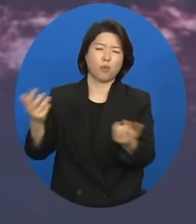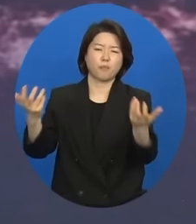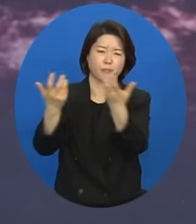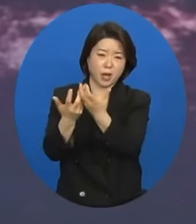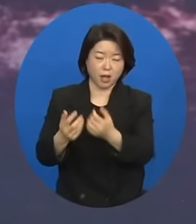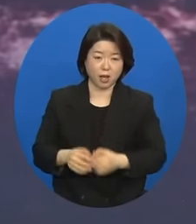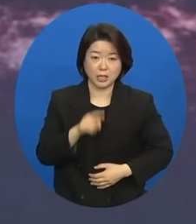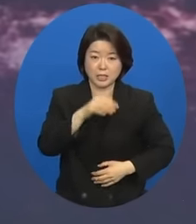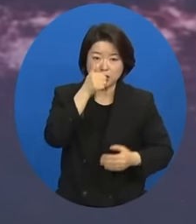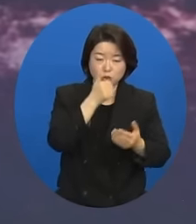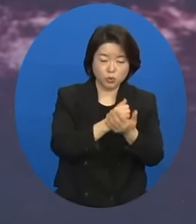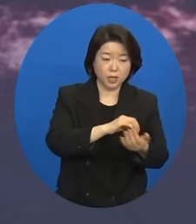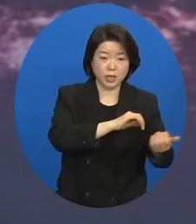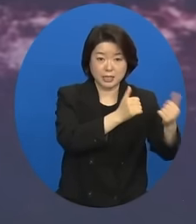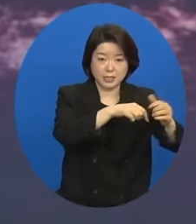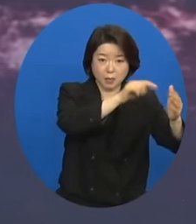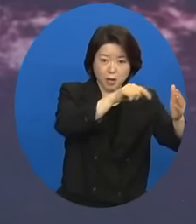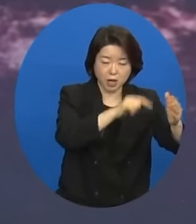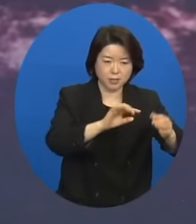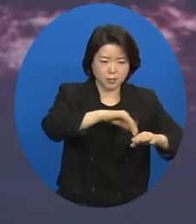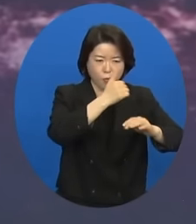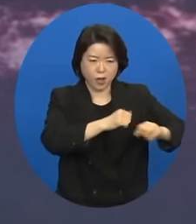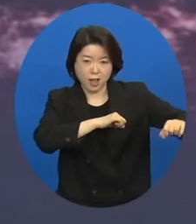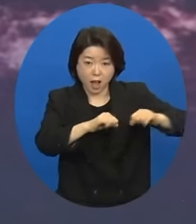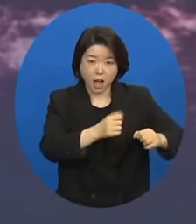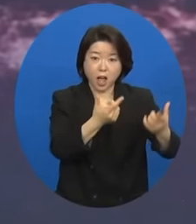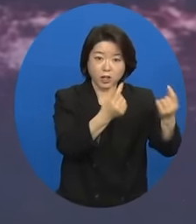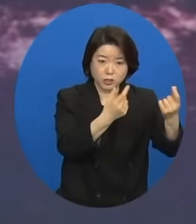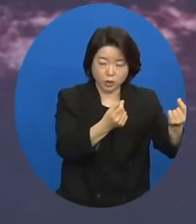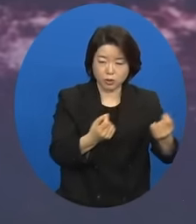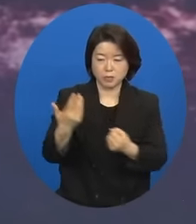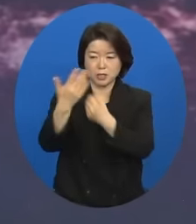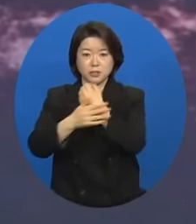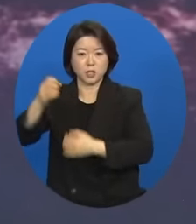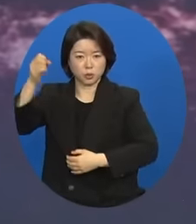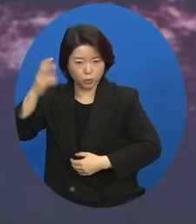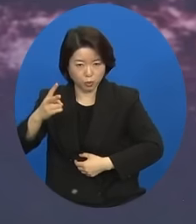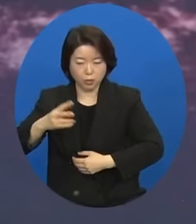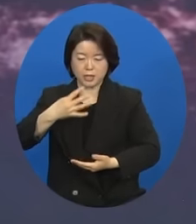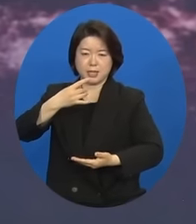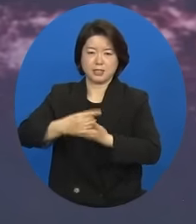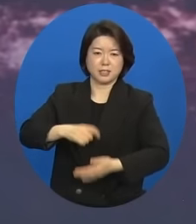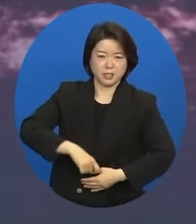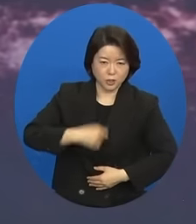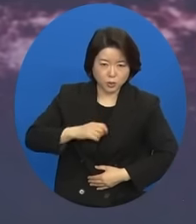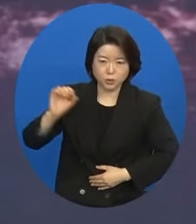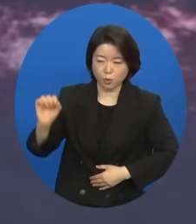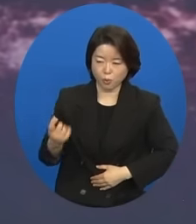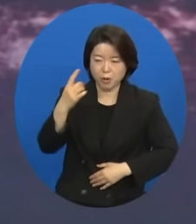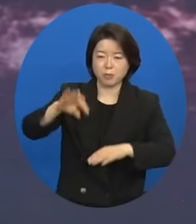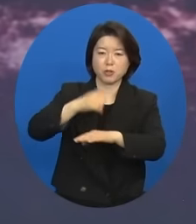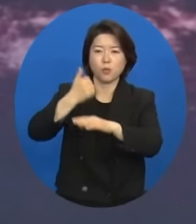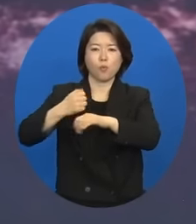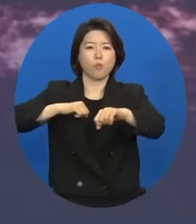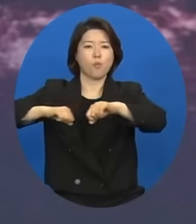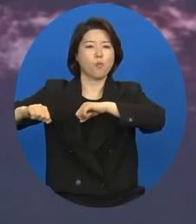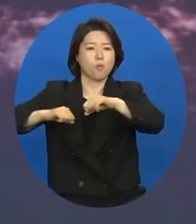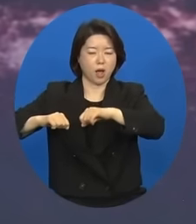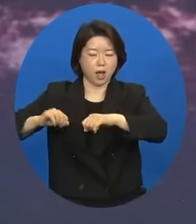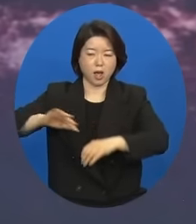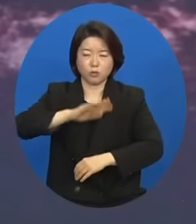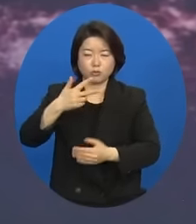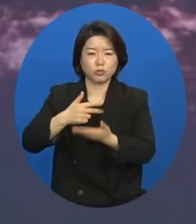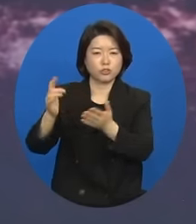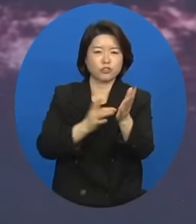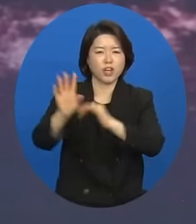넘니이는가 사 안에서 왕노릇 것같이 은혜도 또한 의로 말미암아 노하여 우리 주 예수